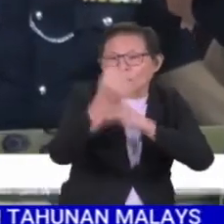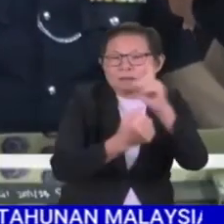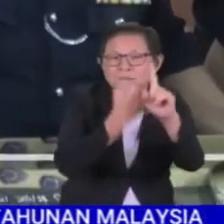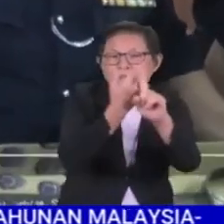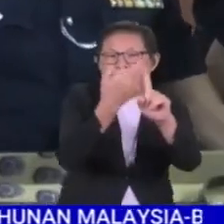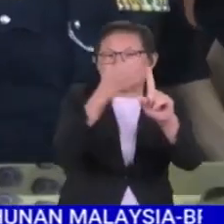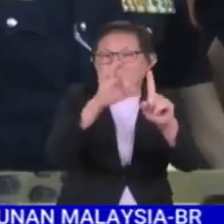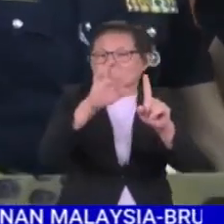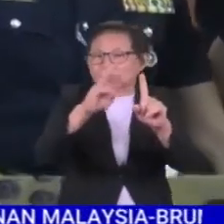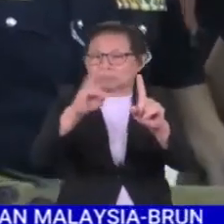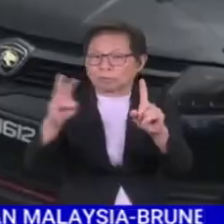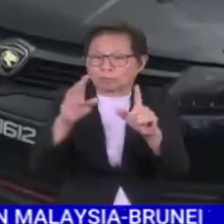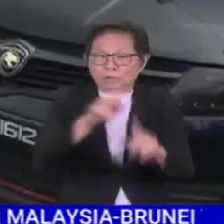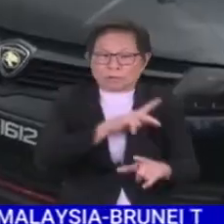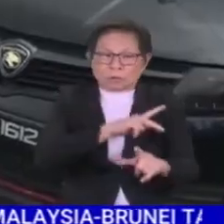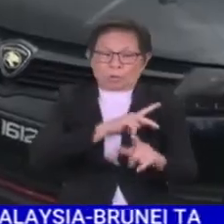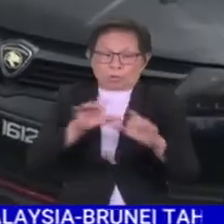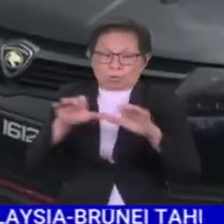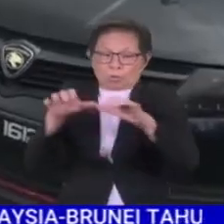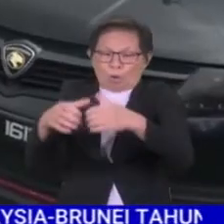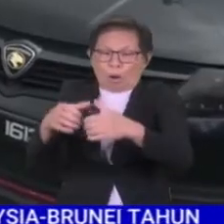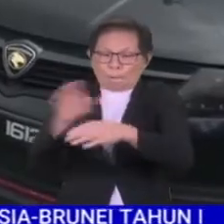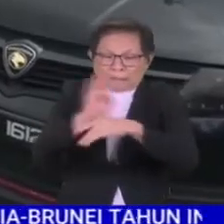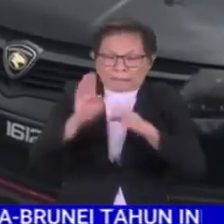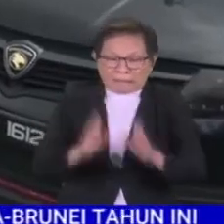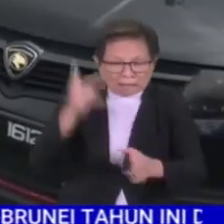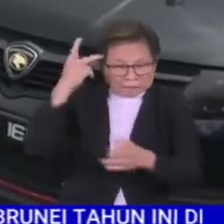1966. Ketua kumpulan tersebut, seorang